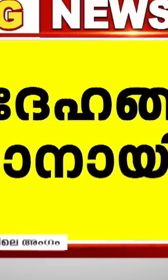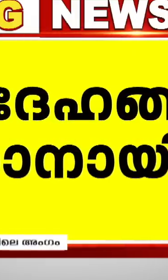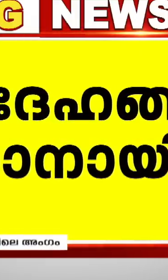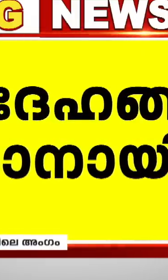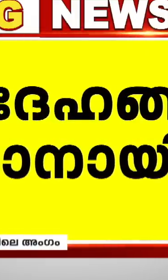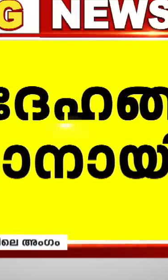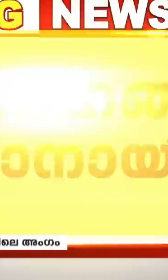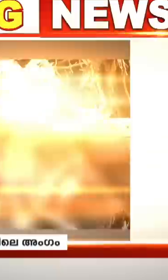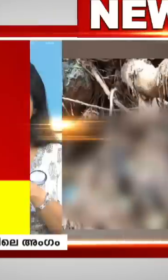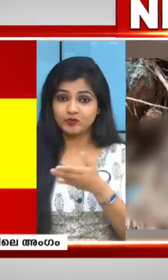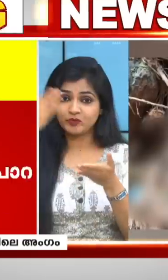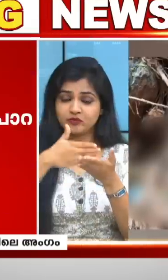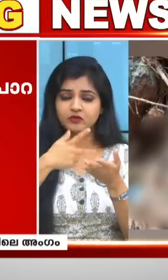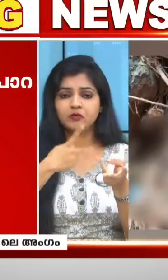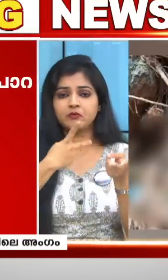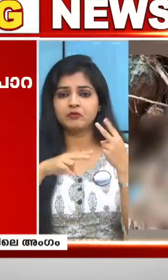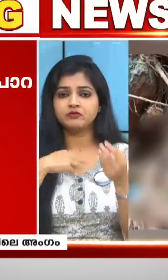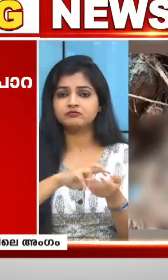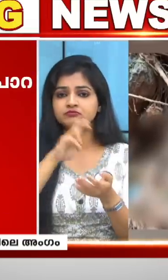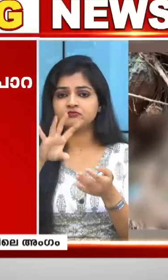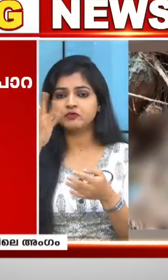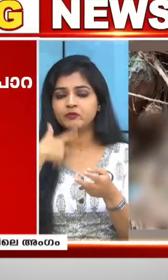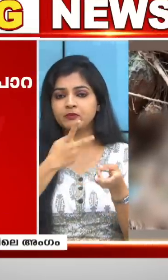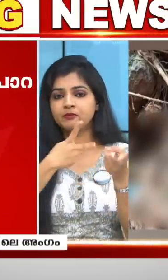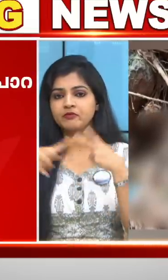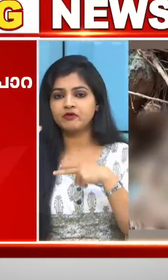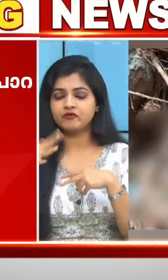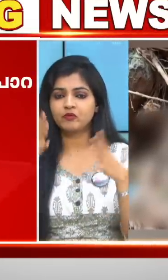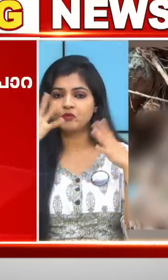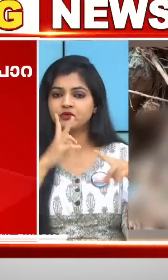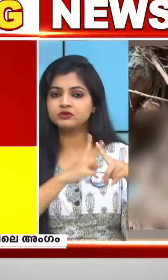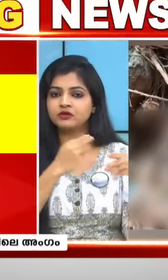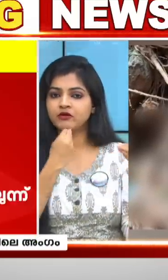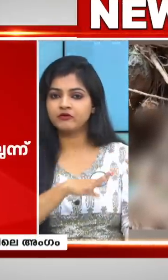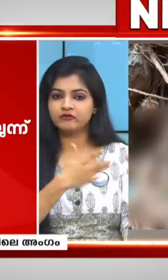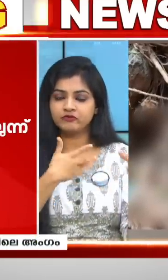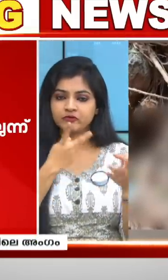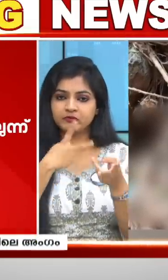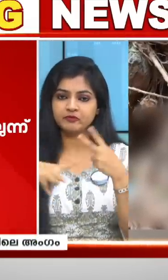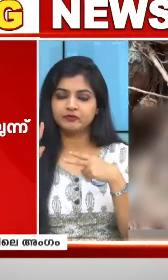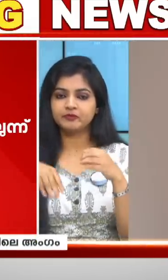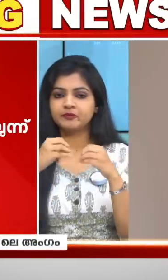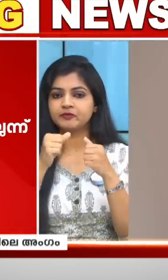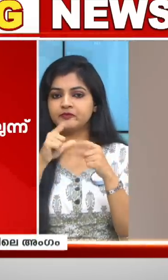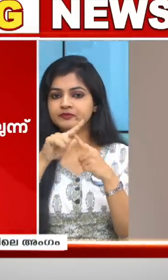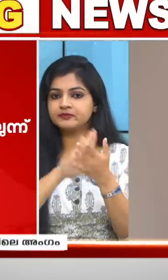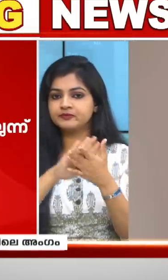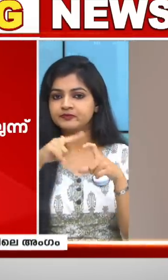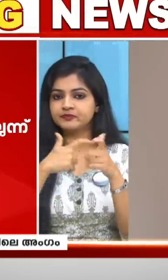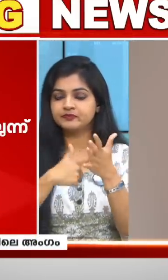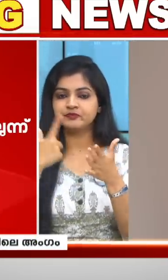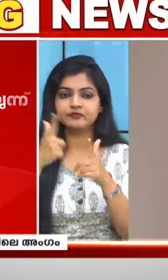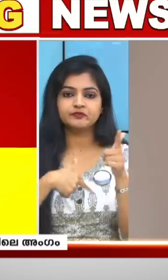ആ ഹെലികോപ്റ്ററിൽ കയറി വരില്ലാണ്ട് നമുക്ക് അവിടെ ഒരു നിവർത്തില്ല. അങ്ങനെ ഇപ്പൊ ഞങ്ങൾ ഇപ്പൊ ബത്തേരി കൂടുന്നിട്ടാണ് നമ്മളെ ഇറക്കിയിട്ടുള്ളത്. അങ്ങോട്ട് ഇറങ്ങുക എന്ന്